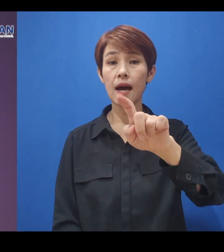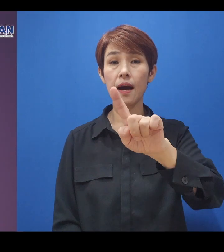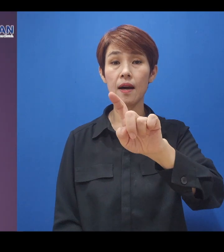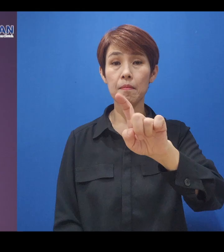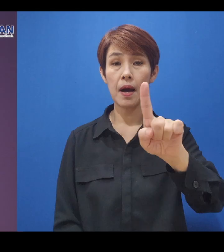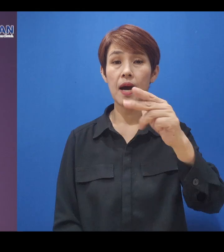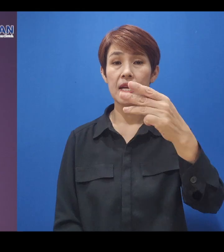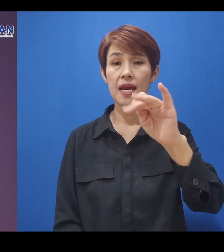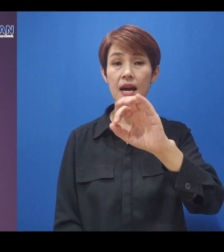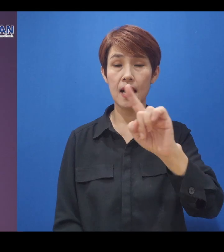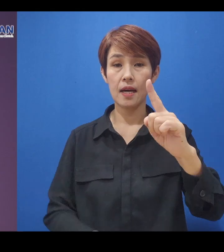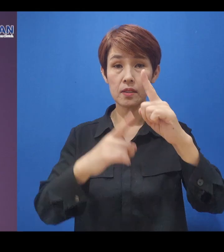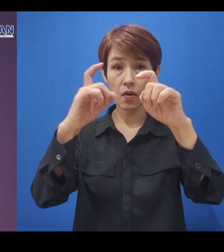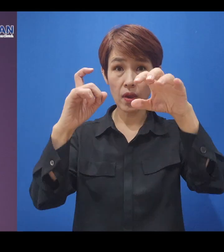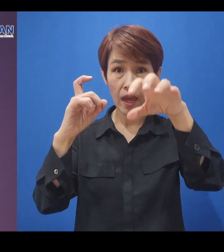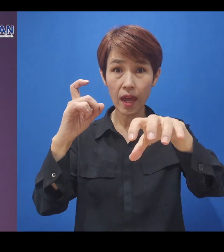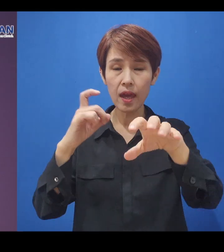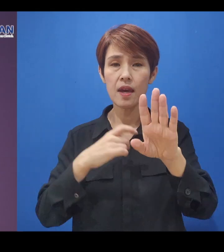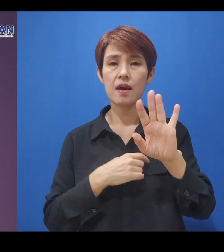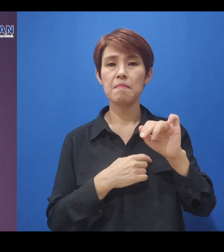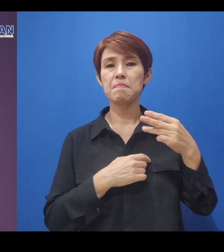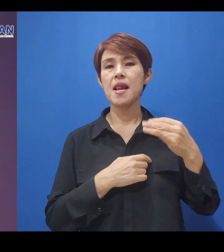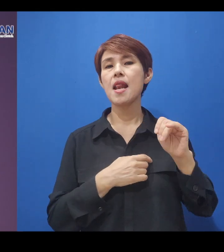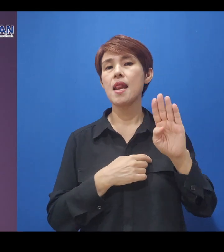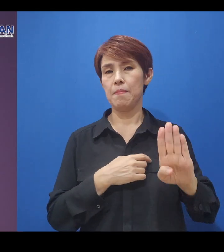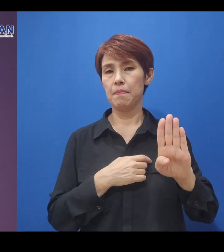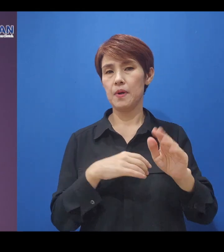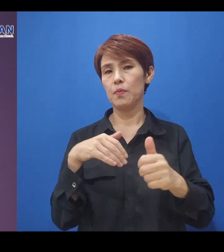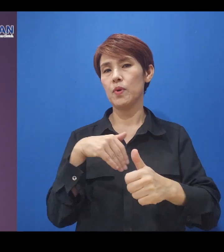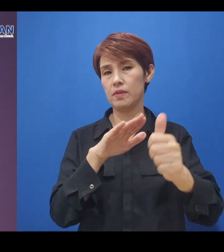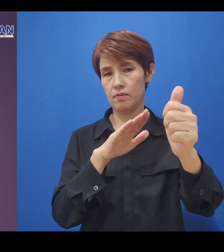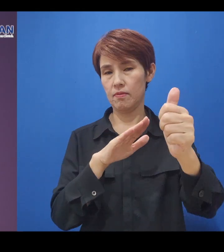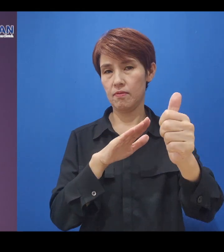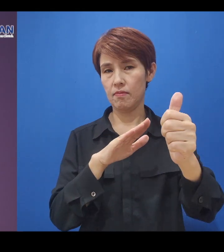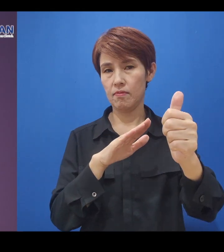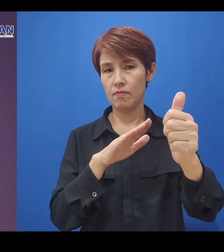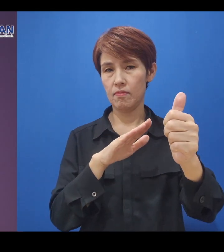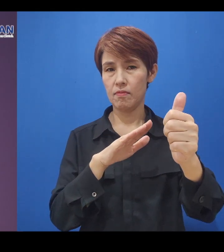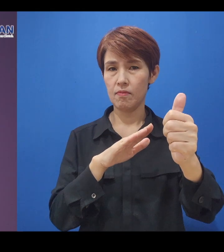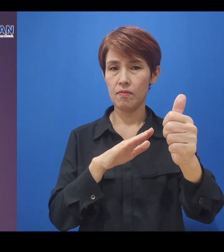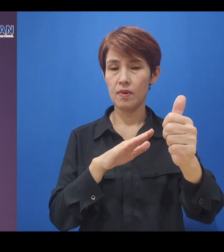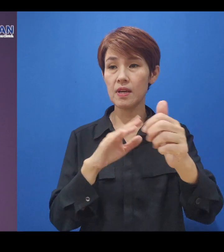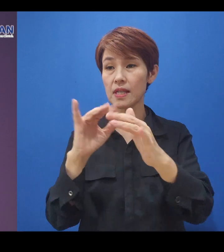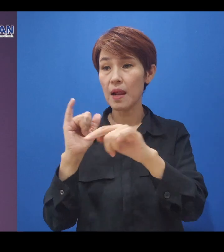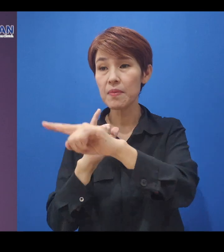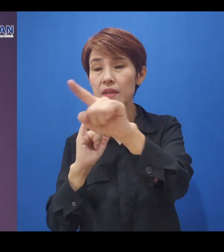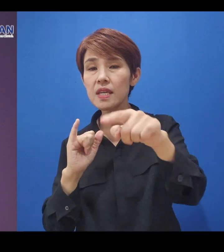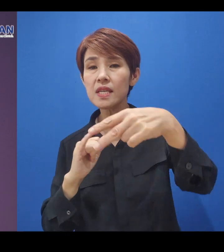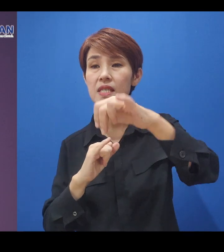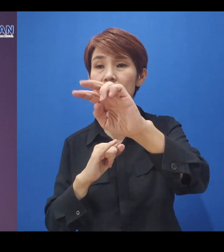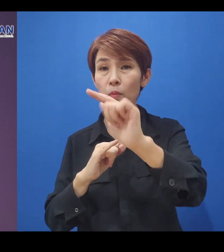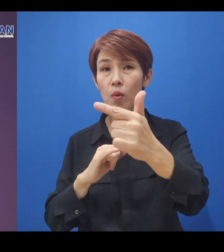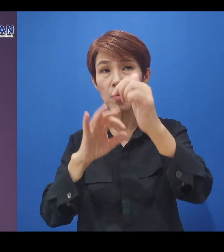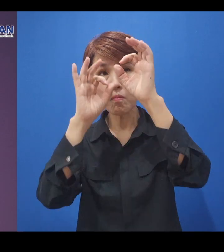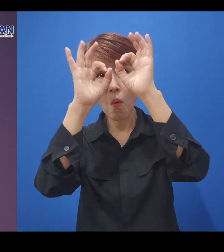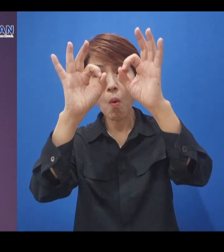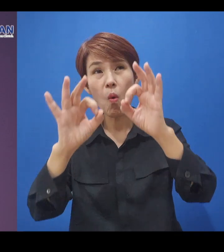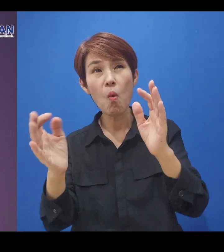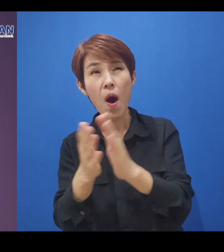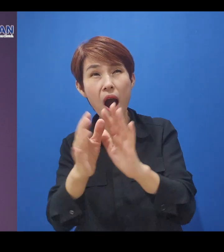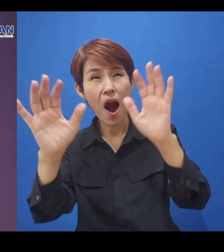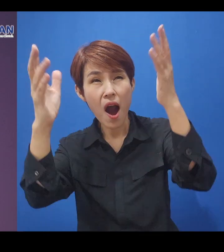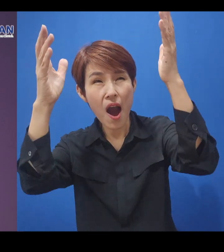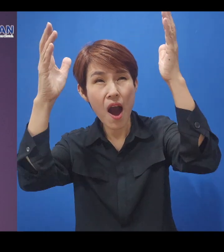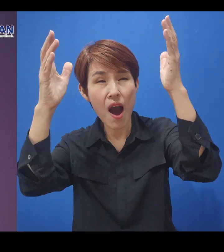보내셨어요. 시몬 앞에, 하나님의 능력이라고 믿어지고 있는 그 시몬 앞에 하나님이 하나님의